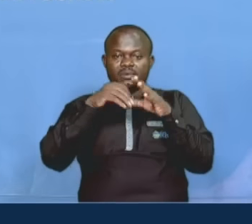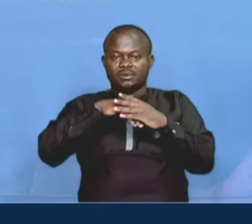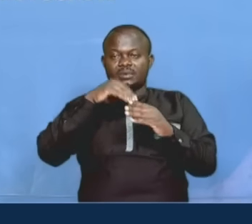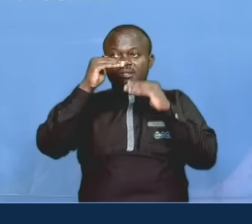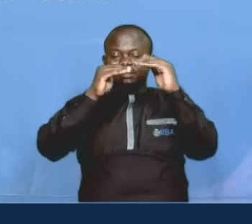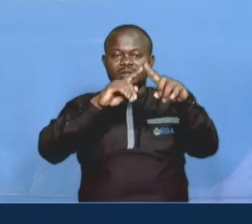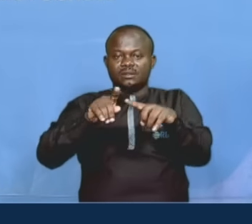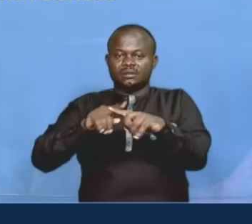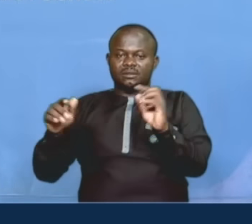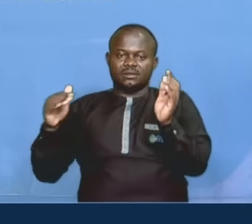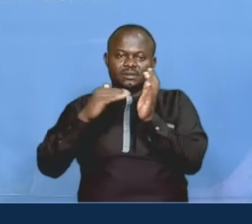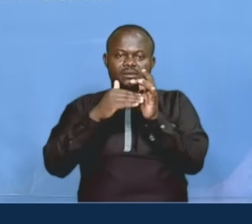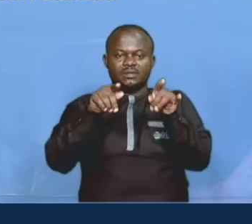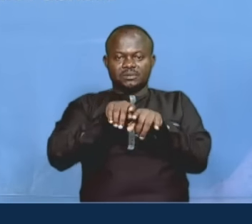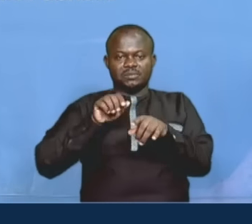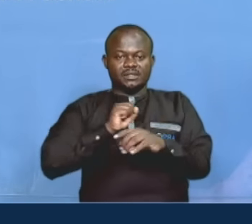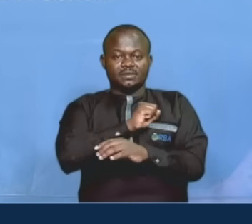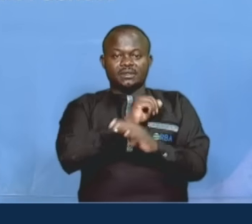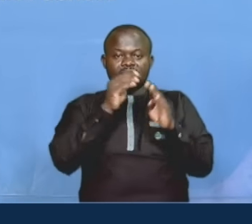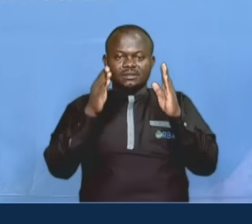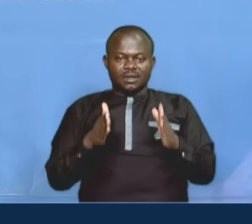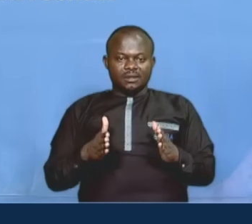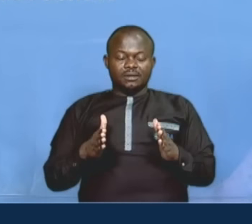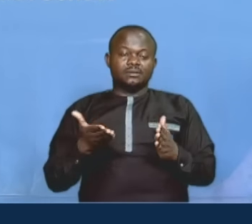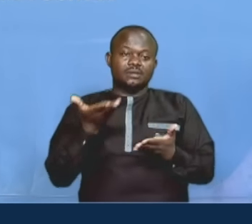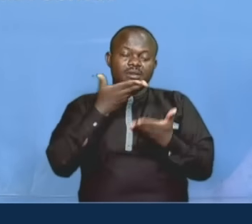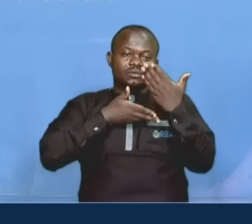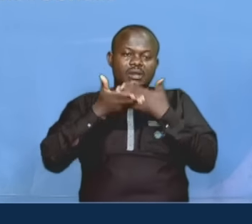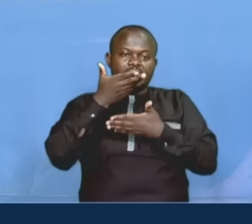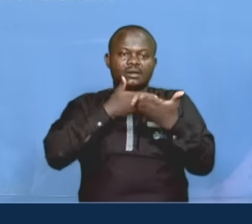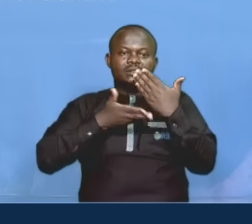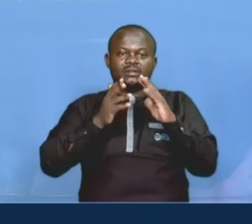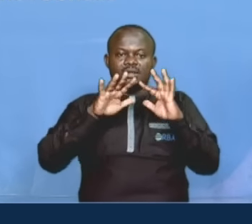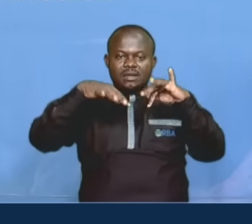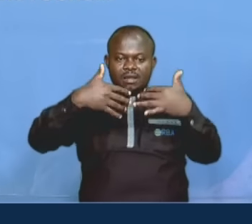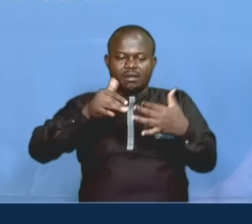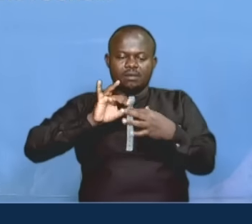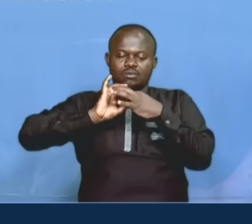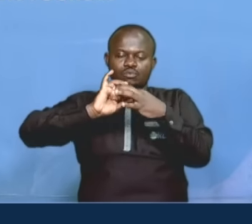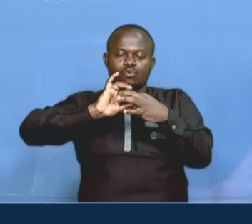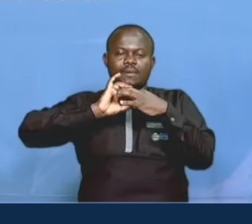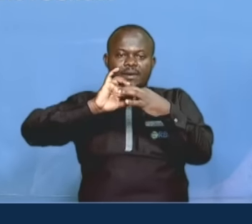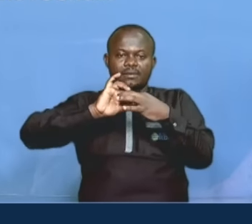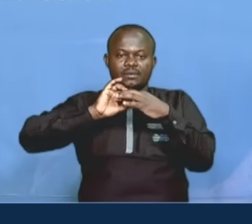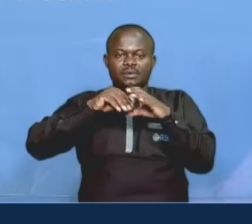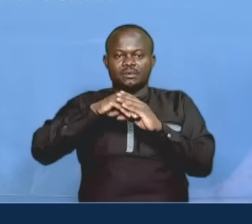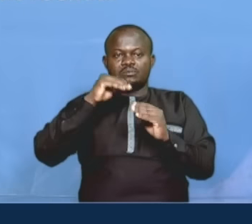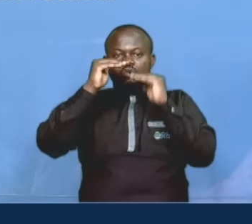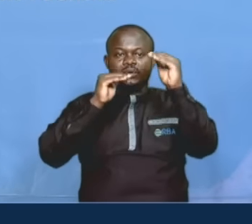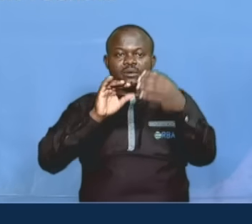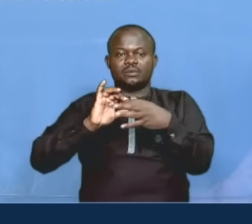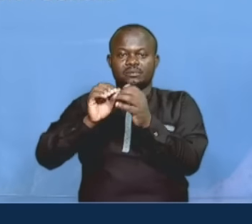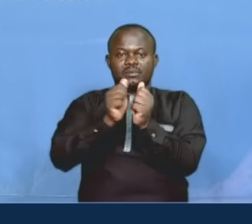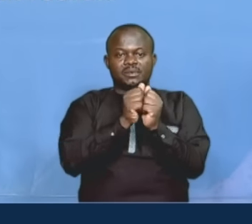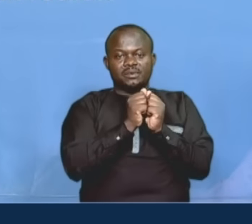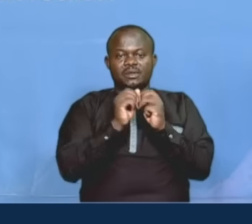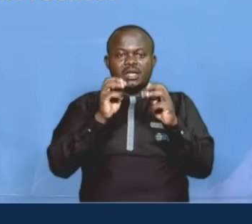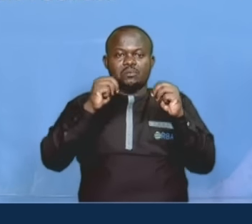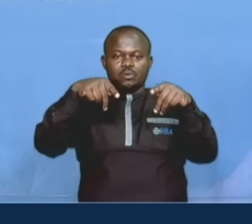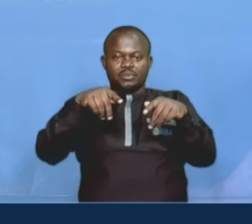ariko nk'abasenateri twanaganiriye ku mubano mu rwego rw'imibanire y'inteko